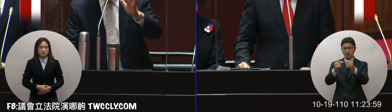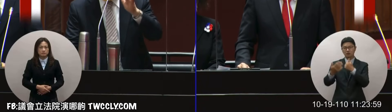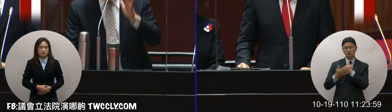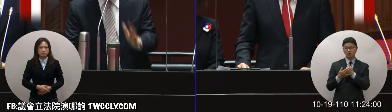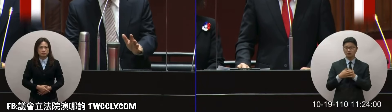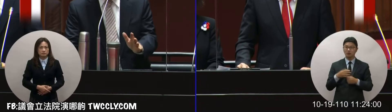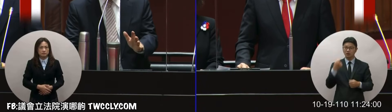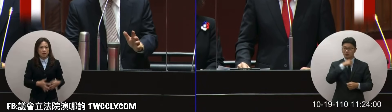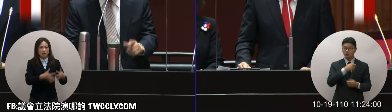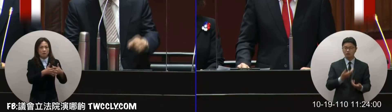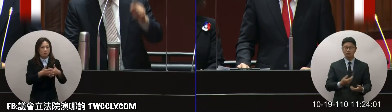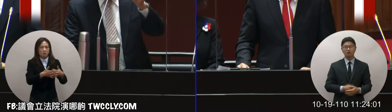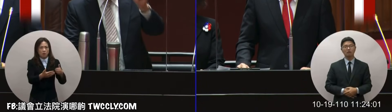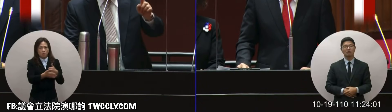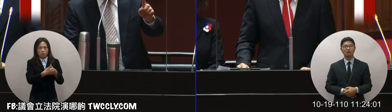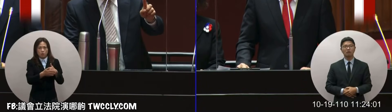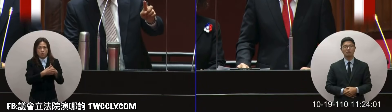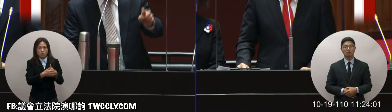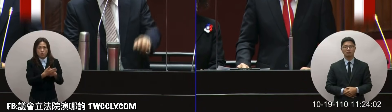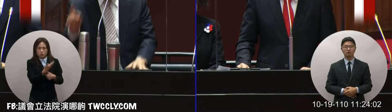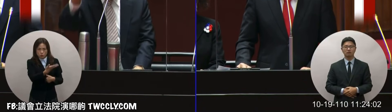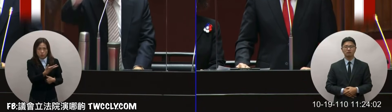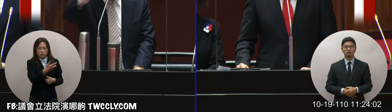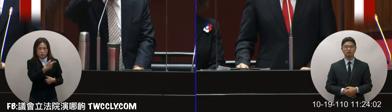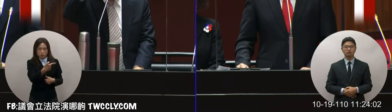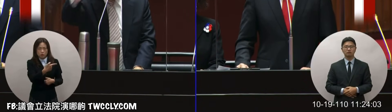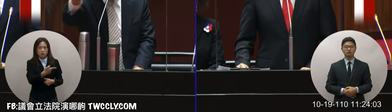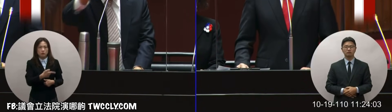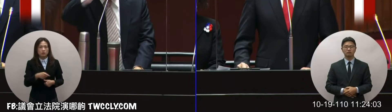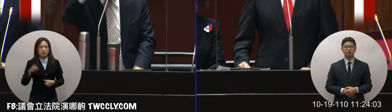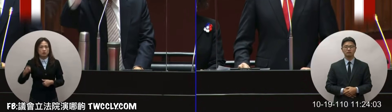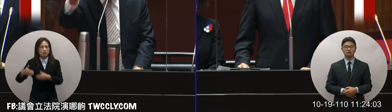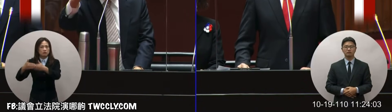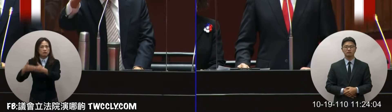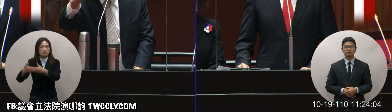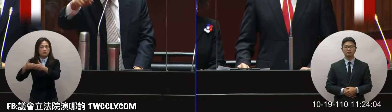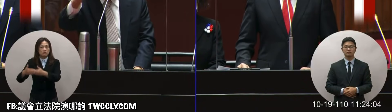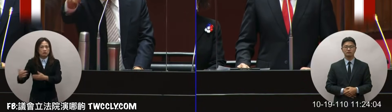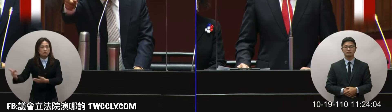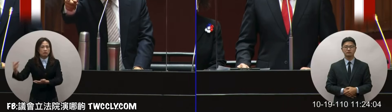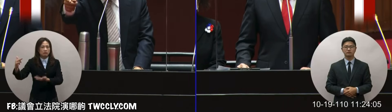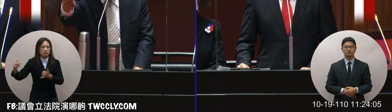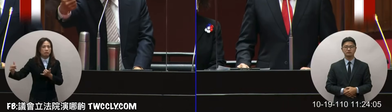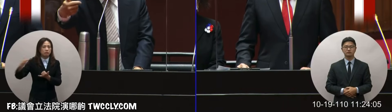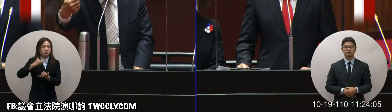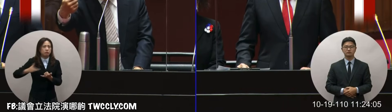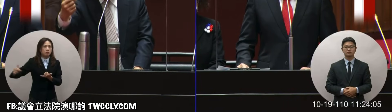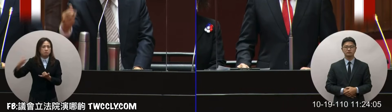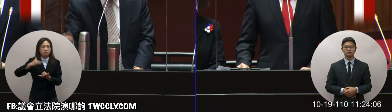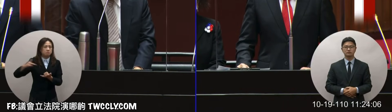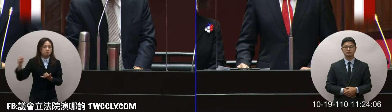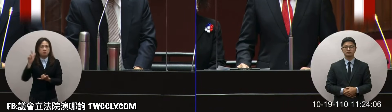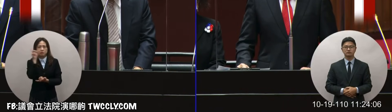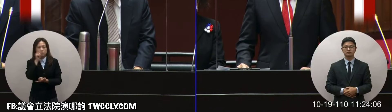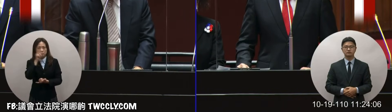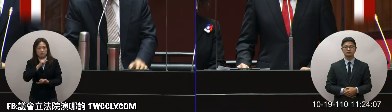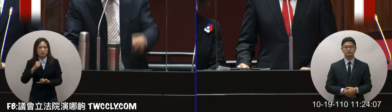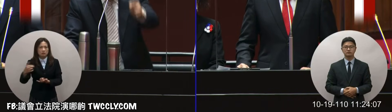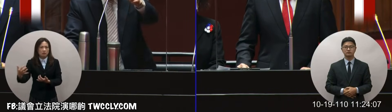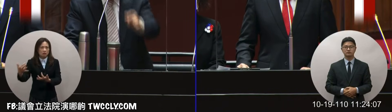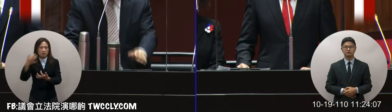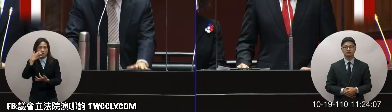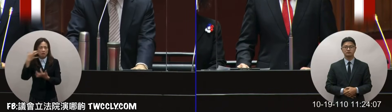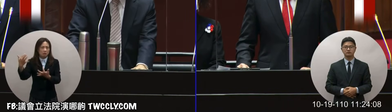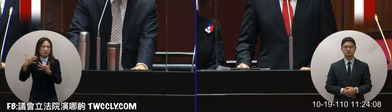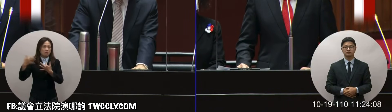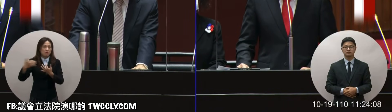到美国很多的资源，但得到中国的是不断的飞机绕台，不断的对台湾文攻武吓，还